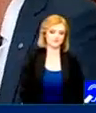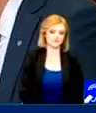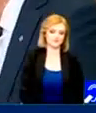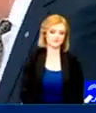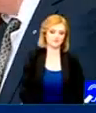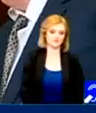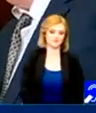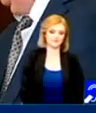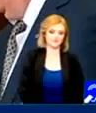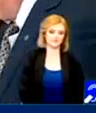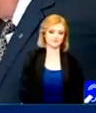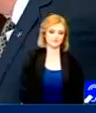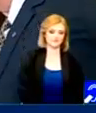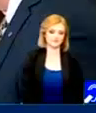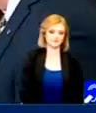domnule!